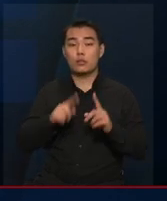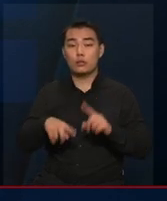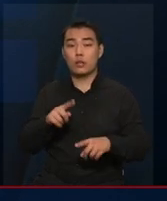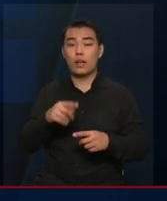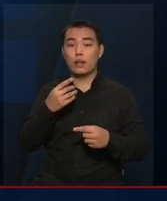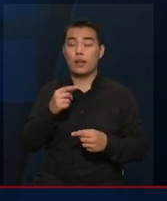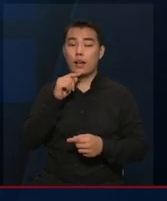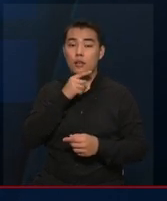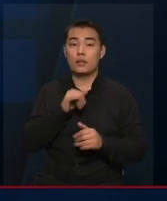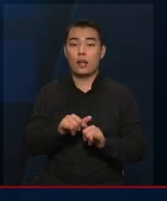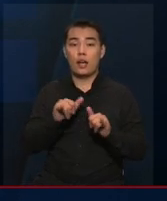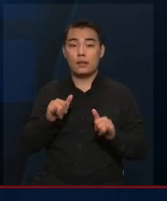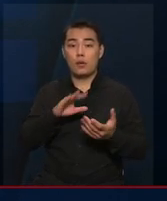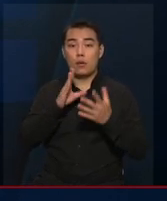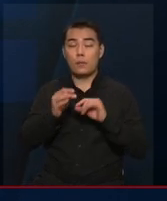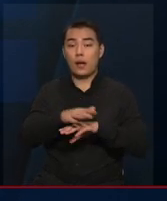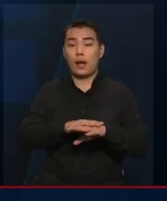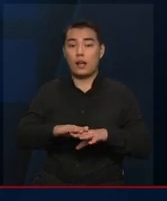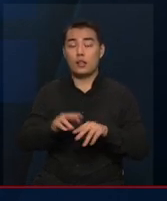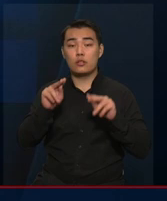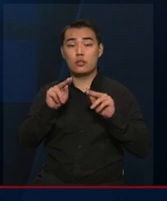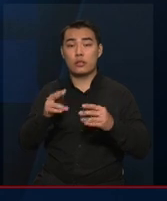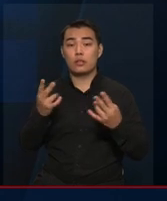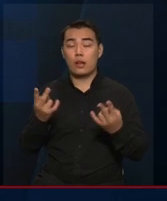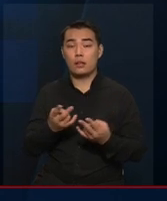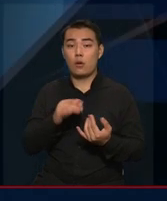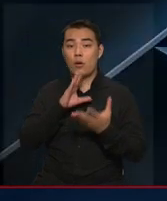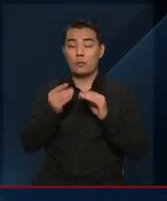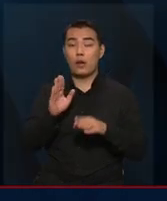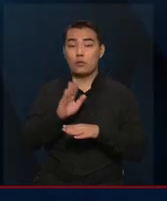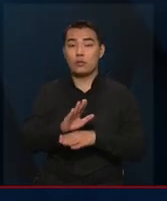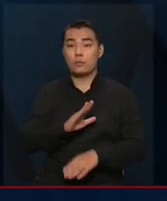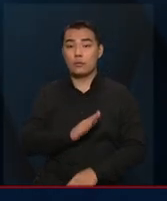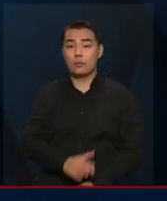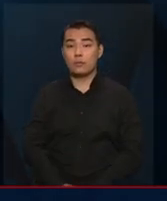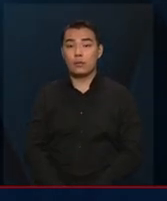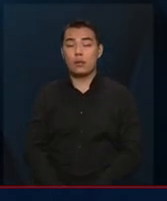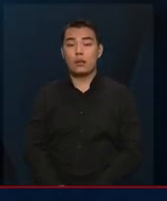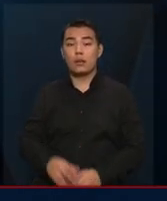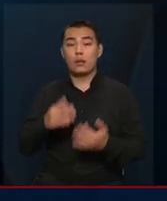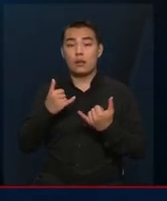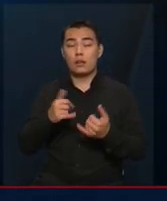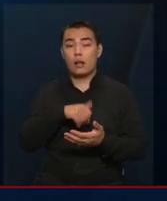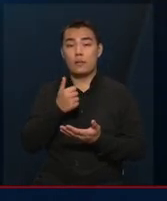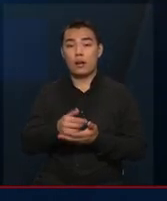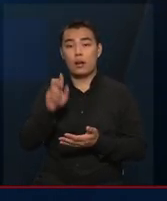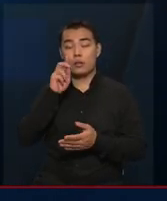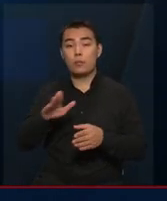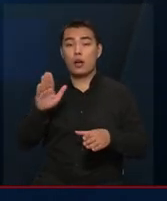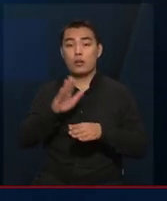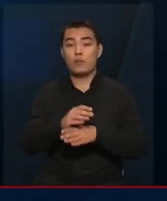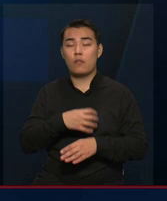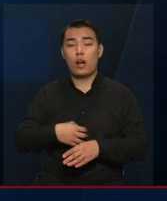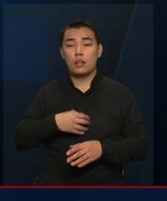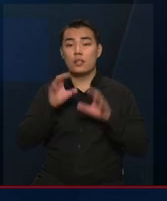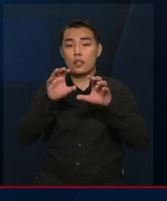Еліміздің байлығы мен табысын халық арасында әділ бөлу міндеттері қойылды. Биыл мемлекет басшысының тапсырмасымен бірқатар маңызды